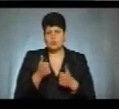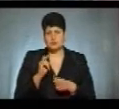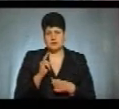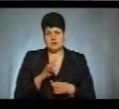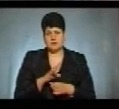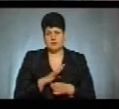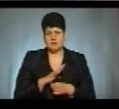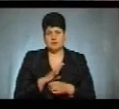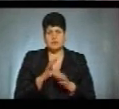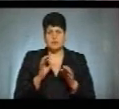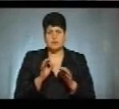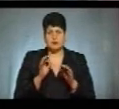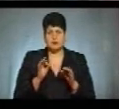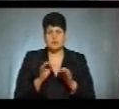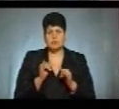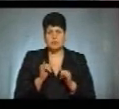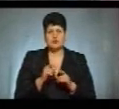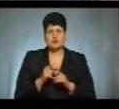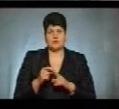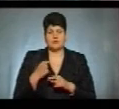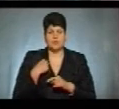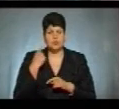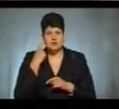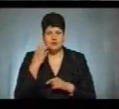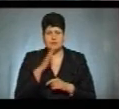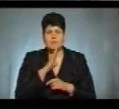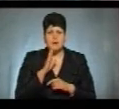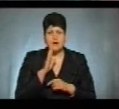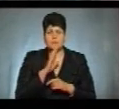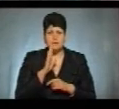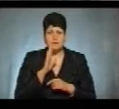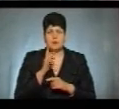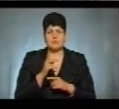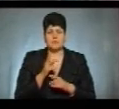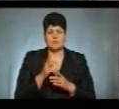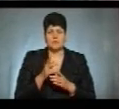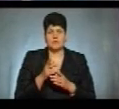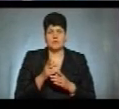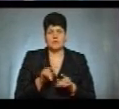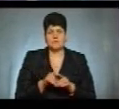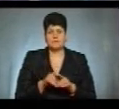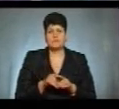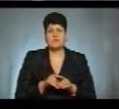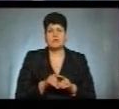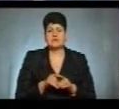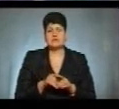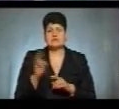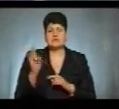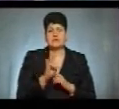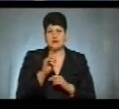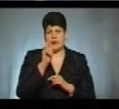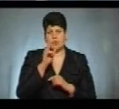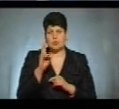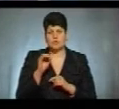була. Я ніколи марного слова від нього не чула. Все, мам, таке враження, що він на випередження часу жив. Священики греко-католицької